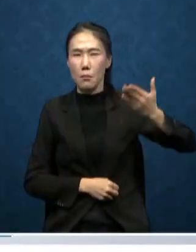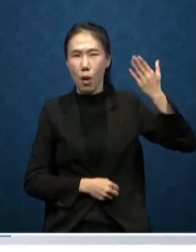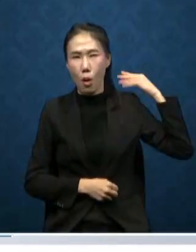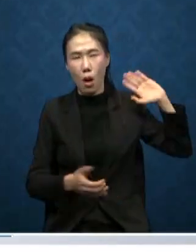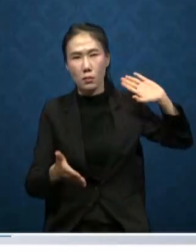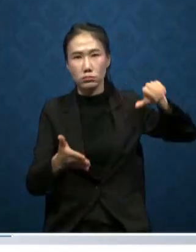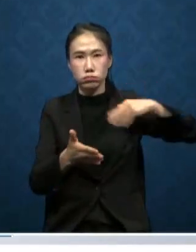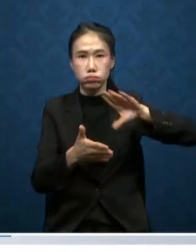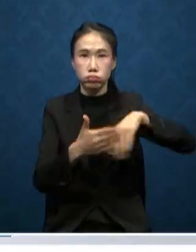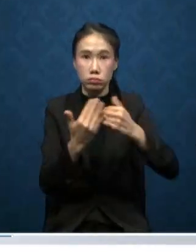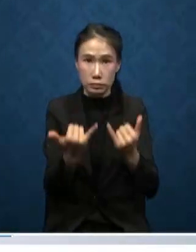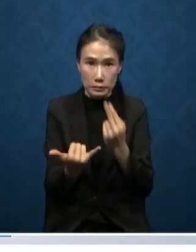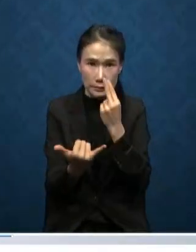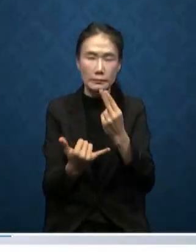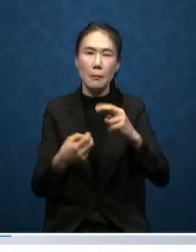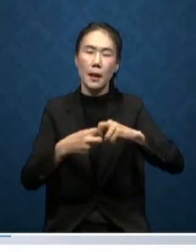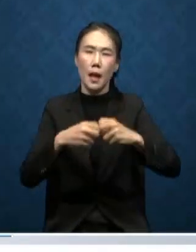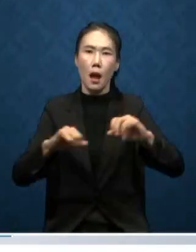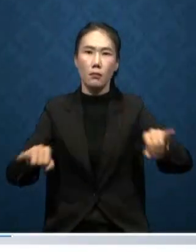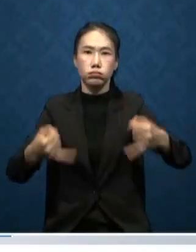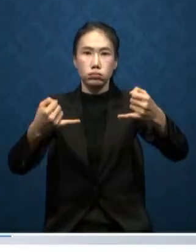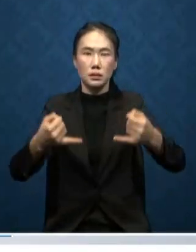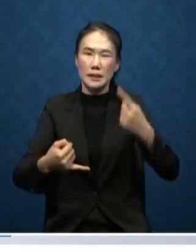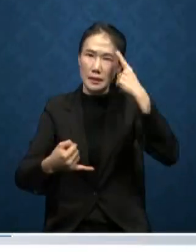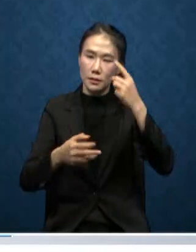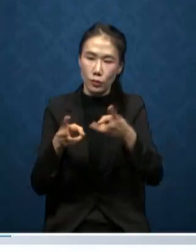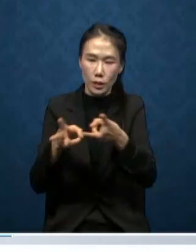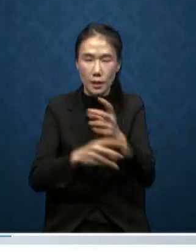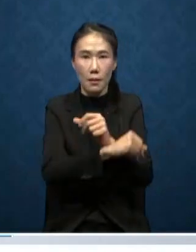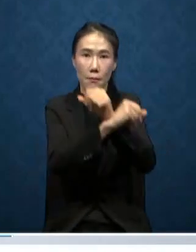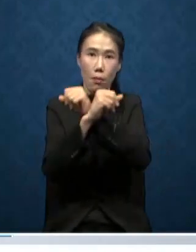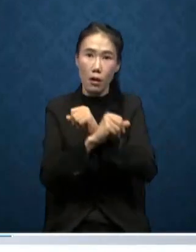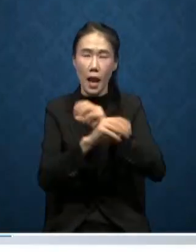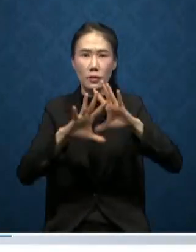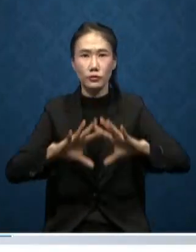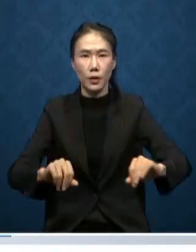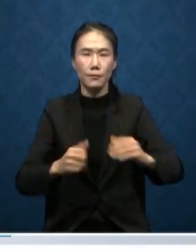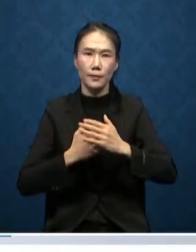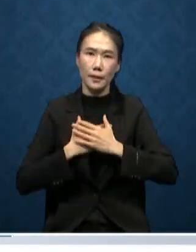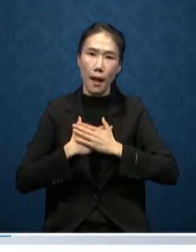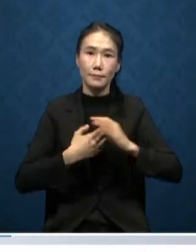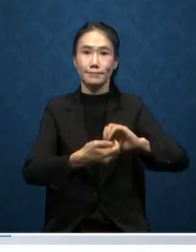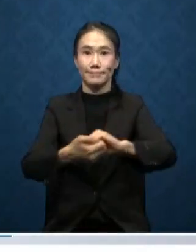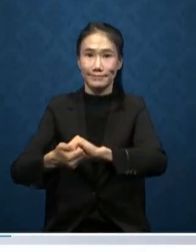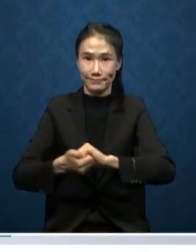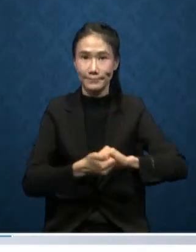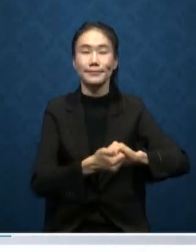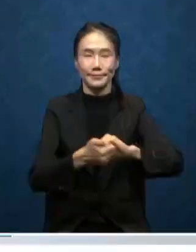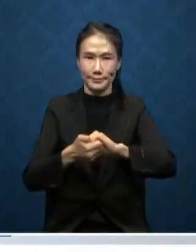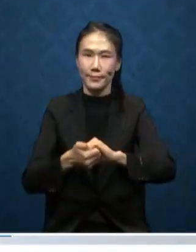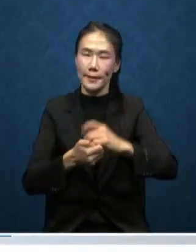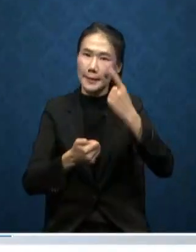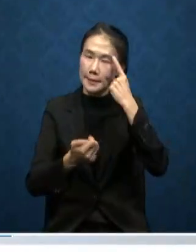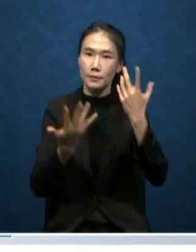ปัจจุบันและแสวงหาแนวทางลดความขัดแย้งและการสร้างความรักความสามัคคคีปรองดองและ